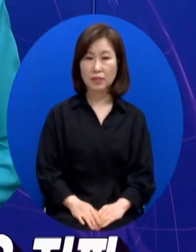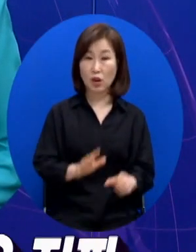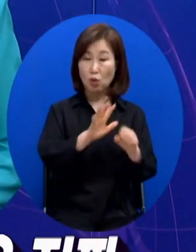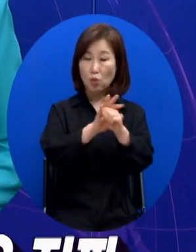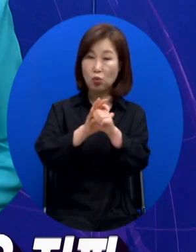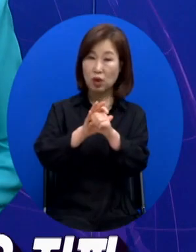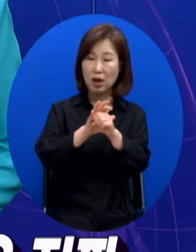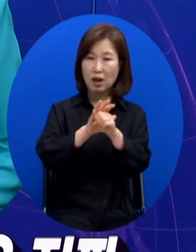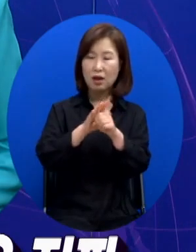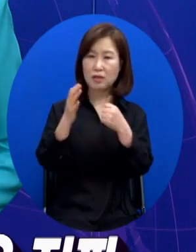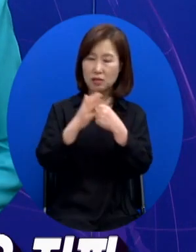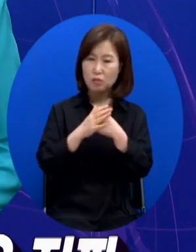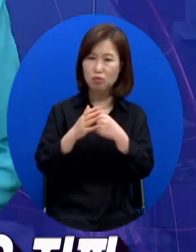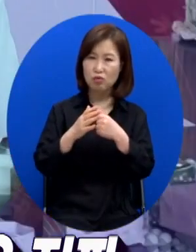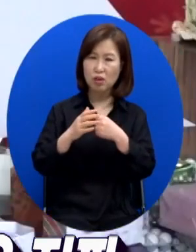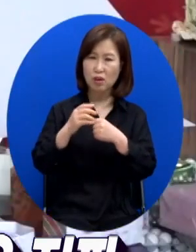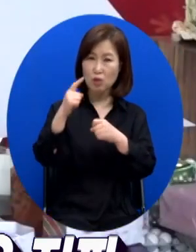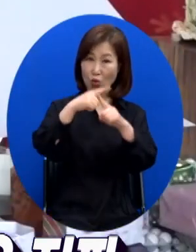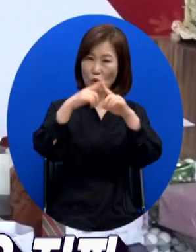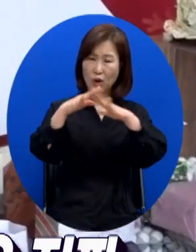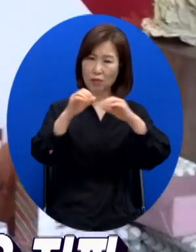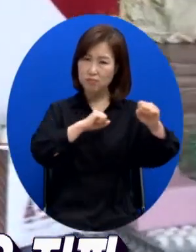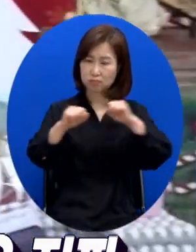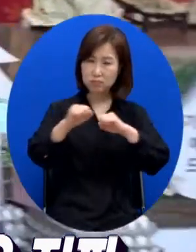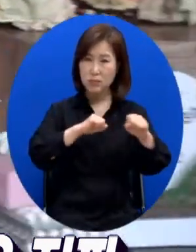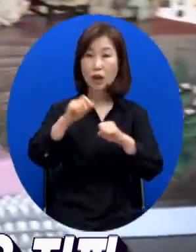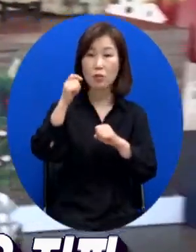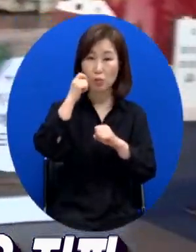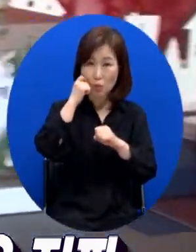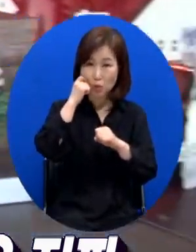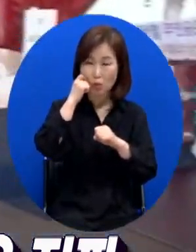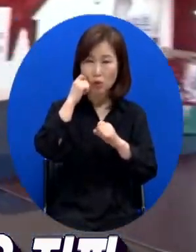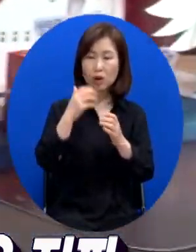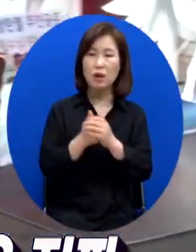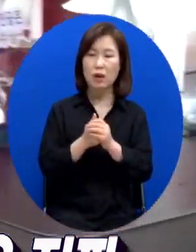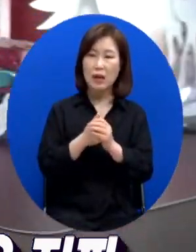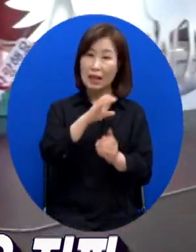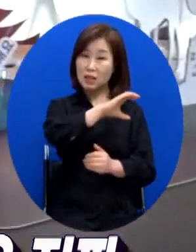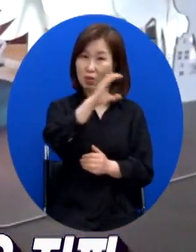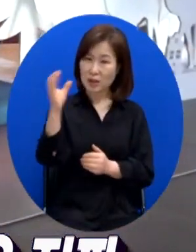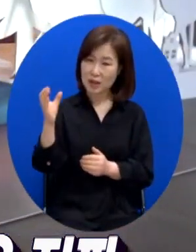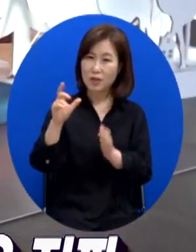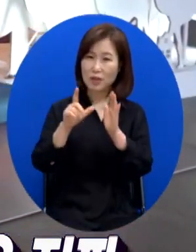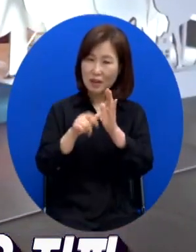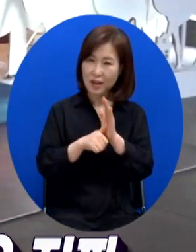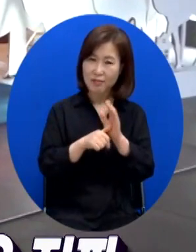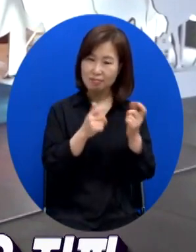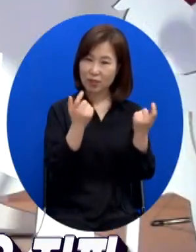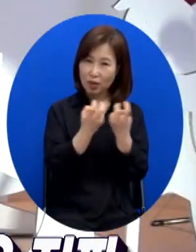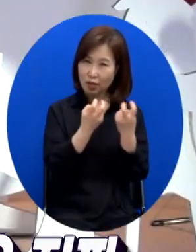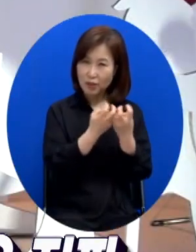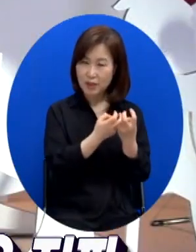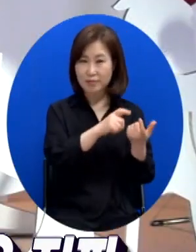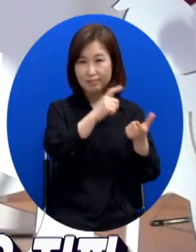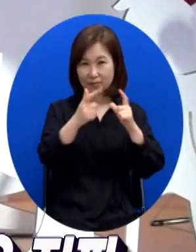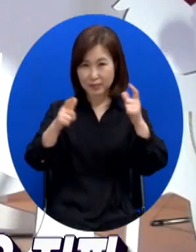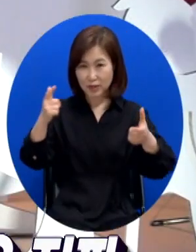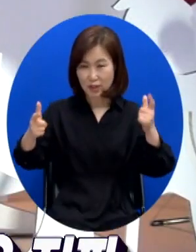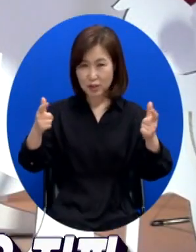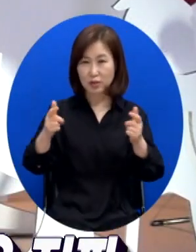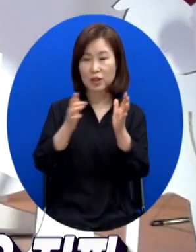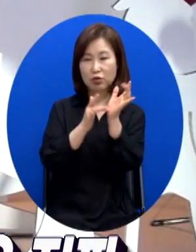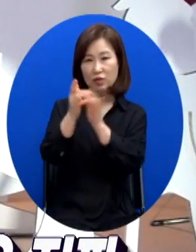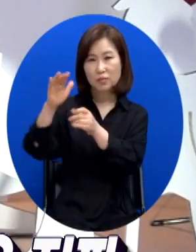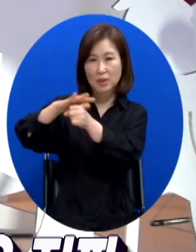코로나19 여파로 사역에 제약이 걸린 한국교회가 성탄절을 맞아 다양한 방법을 동원해 어려운 이웃들에게